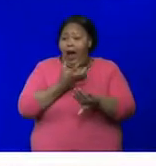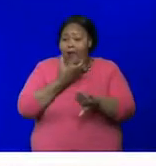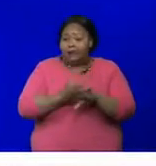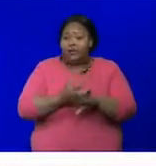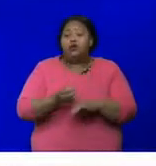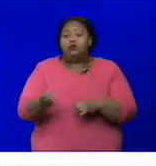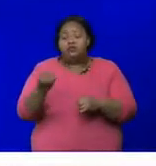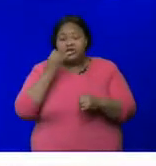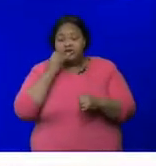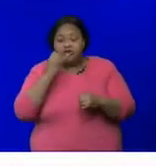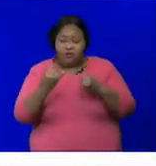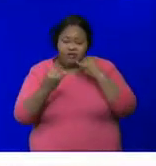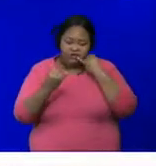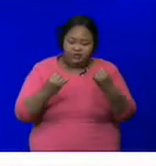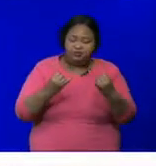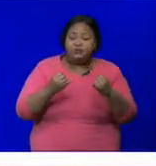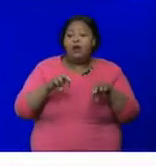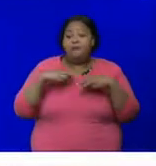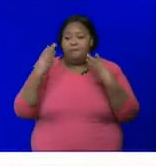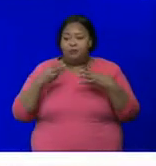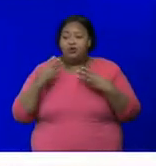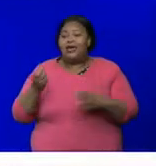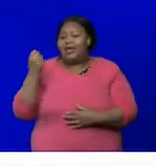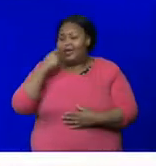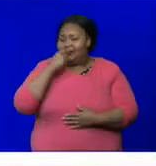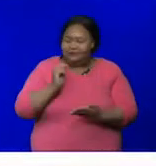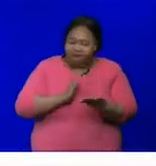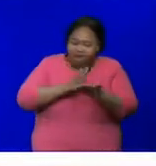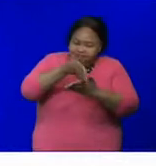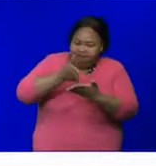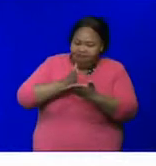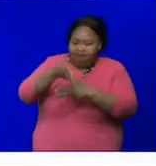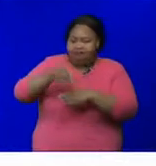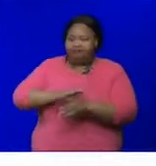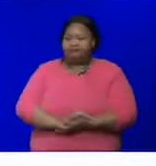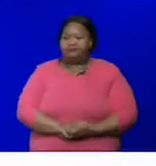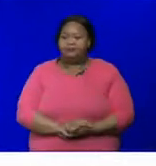isikhathi. Etindzabeni kubika Kiani Msibingi nasifiso Ncumalo sisembabane.